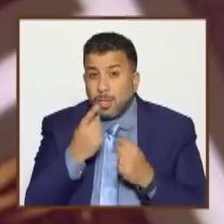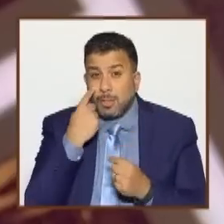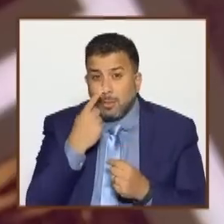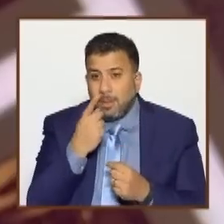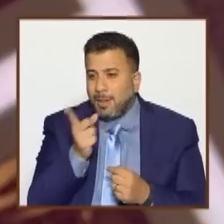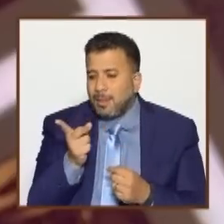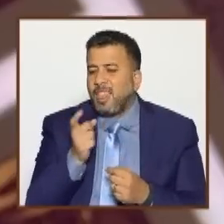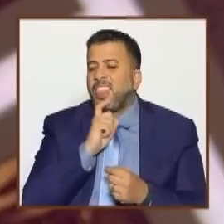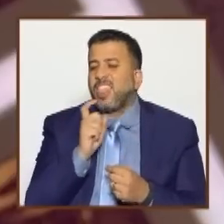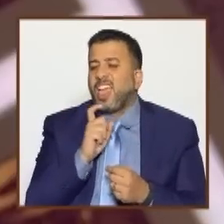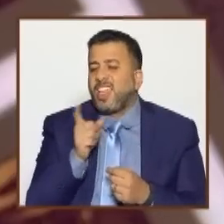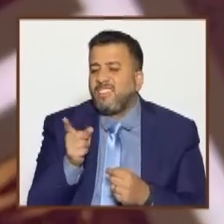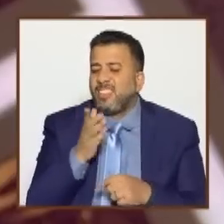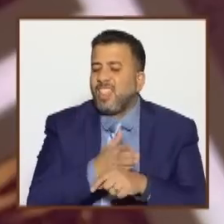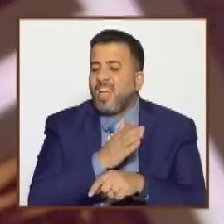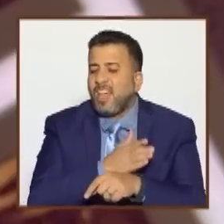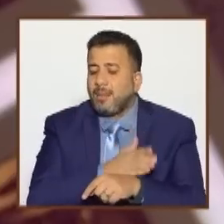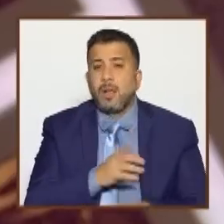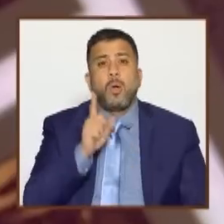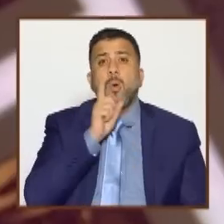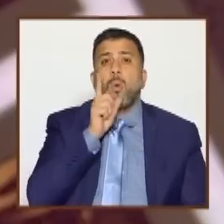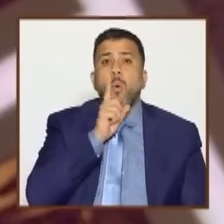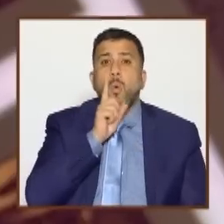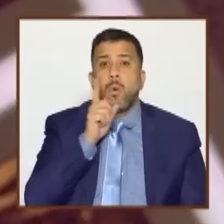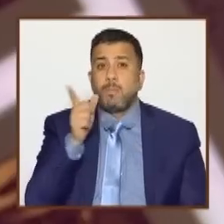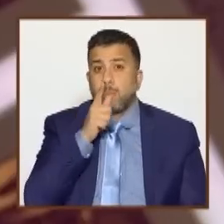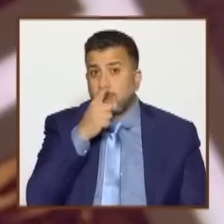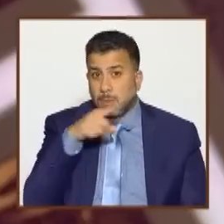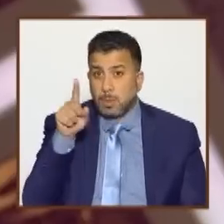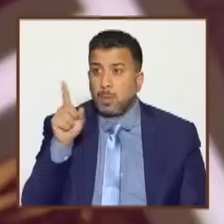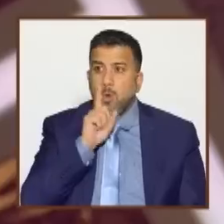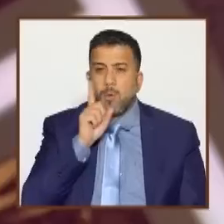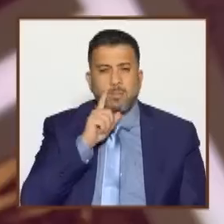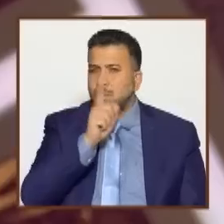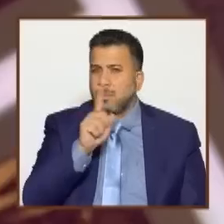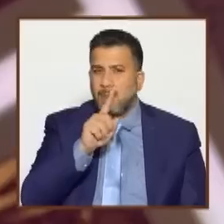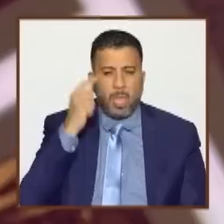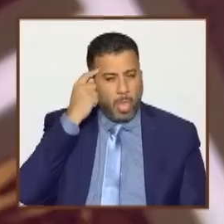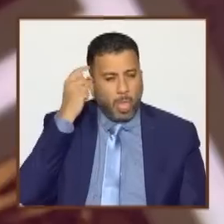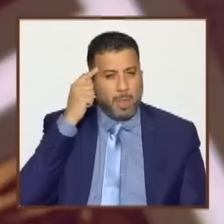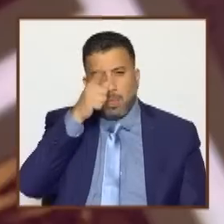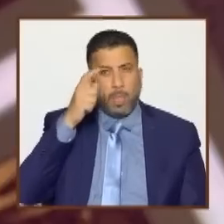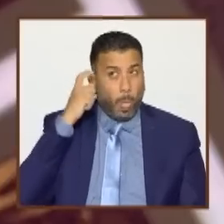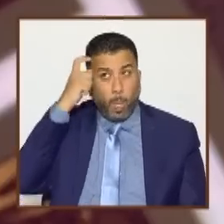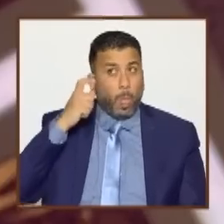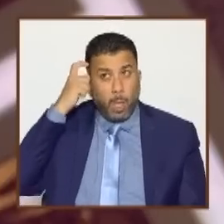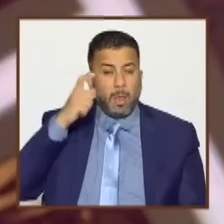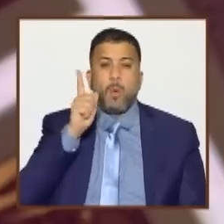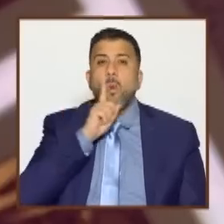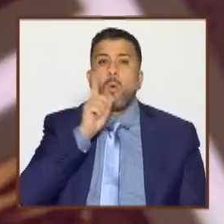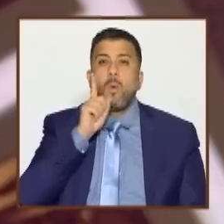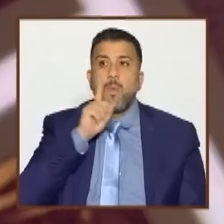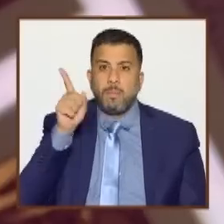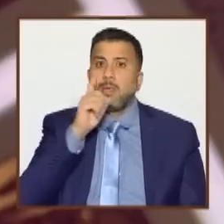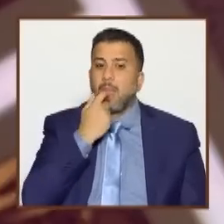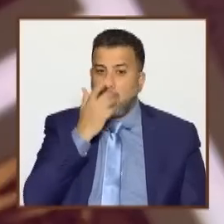ما كنت عليه، والوالدة حفظها الله والدتك أدركت هذا وقالت لك هذا شيء في رأسك، والدتك